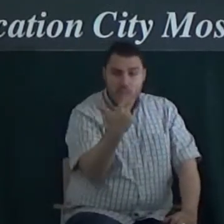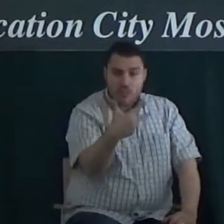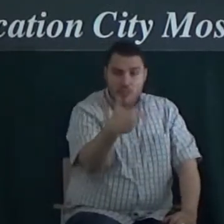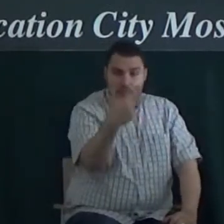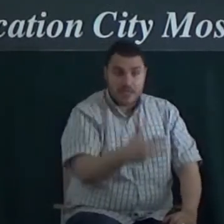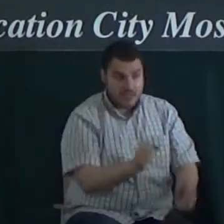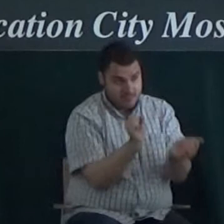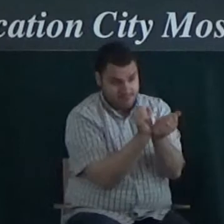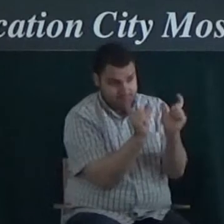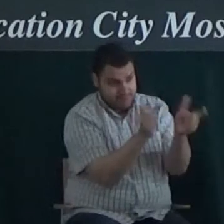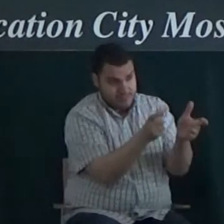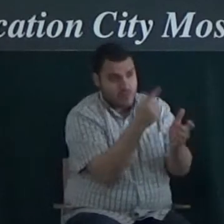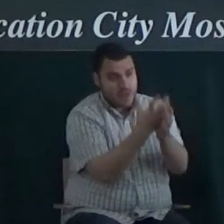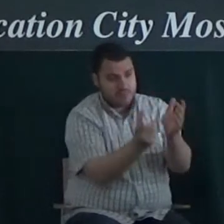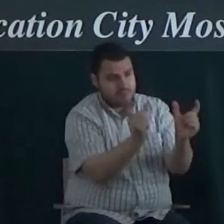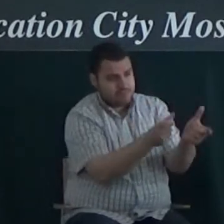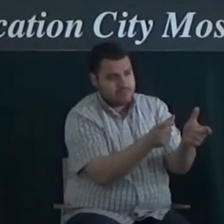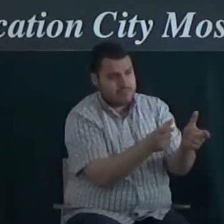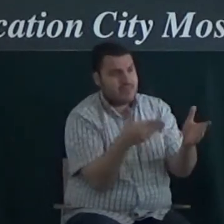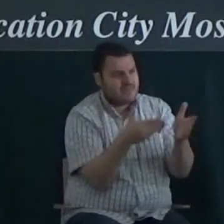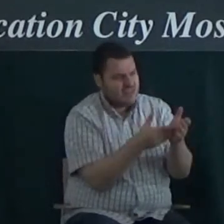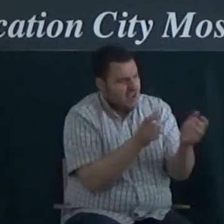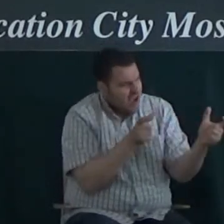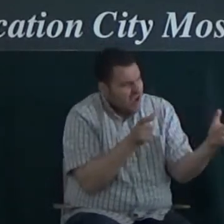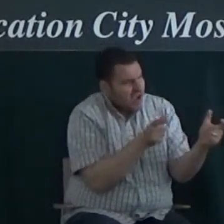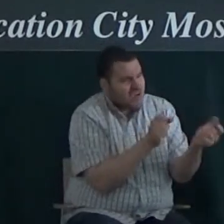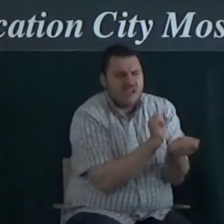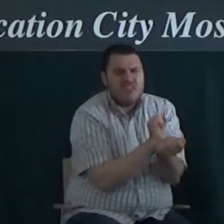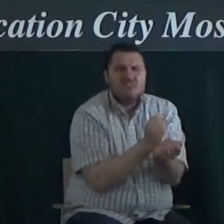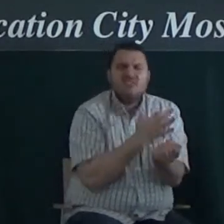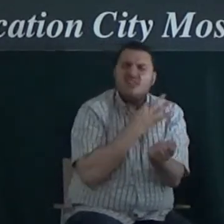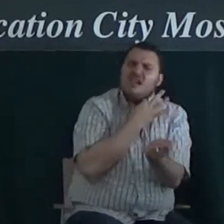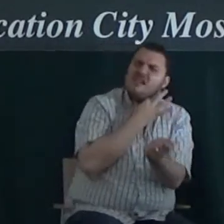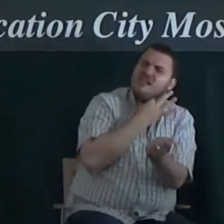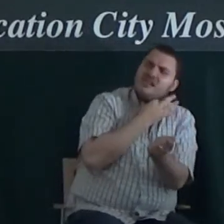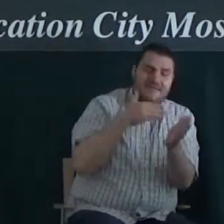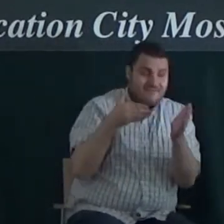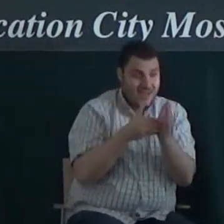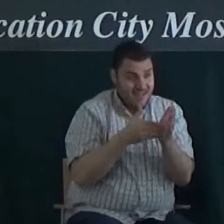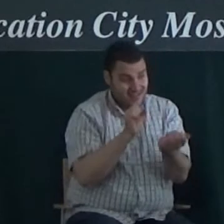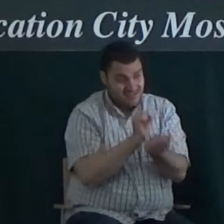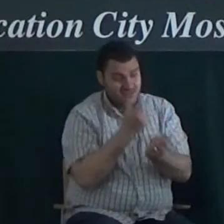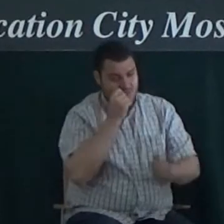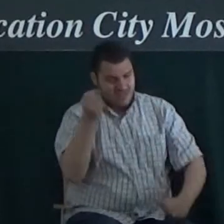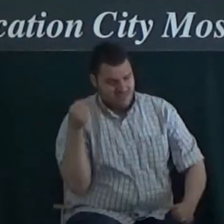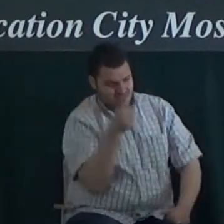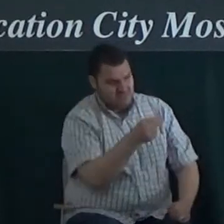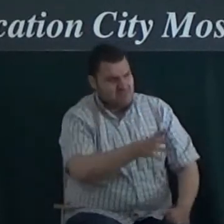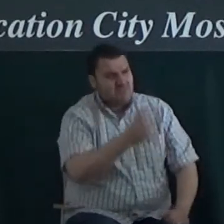وسجن معه ابنه خالد، وضيق عليهم في السجن حتى أن السجان أخرج عنهم